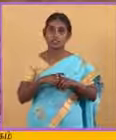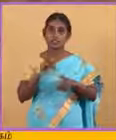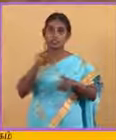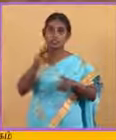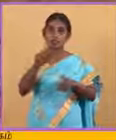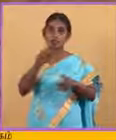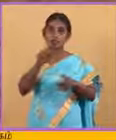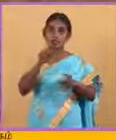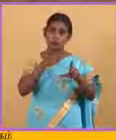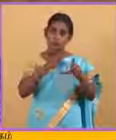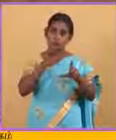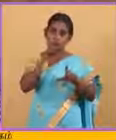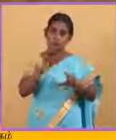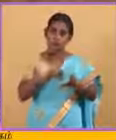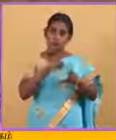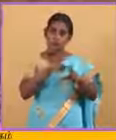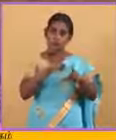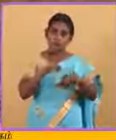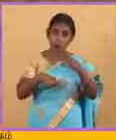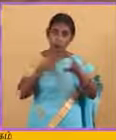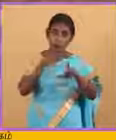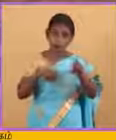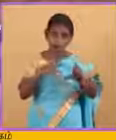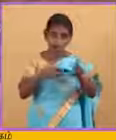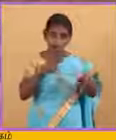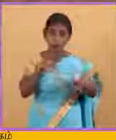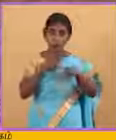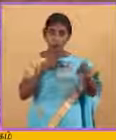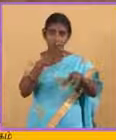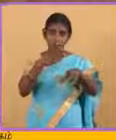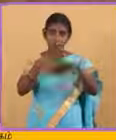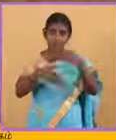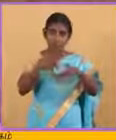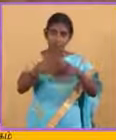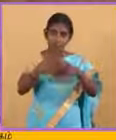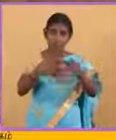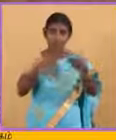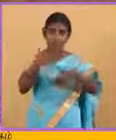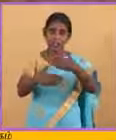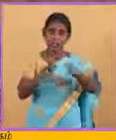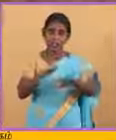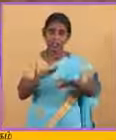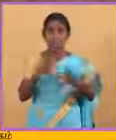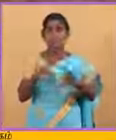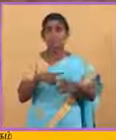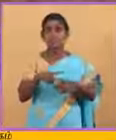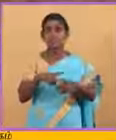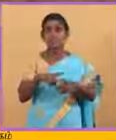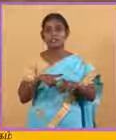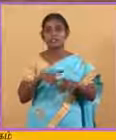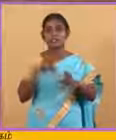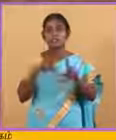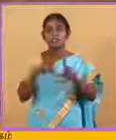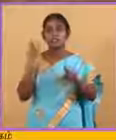இரு நூற்றாண்டு நூல்களை கூட நம்மளால் என்ன செய்ய முடியலை, படிக்க முடியாத நிலைமையில் இருக்காங்க. ஆனால் நம்ம தமிழ்